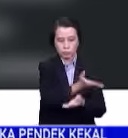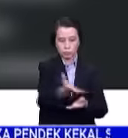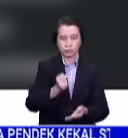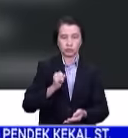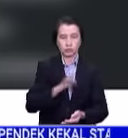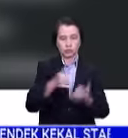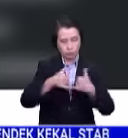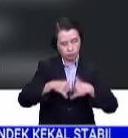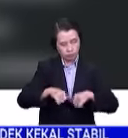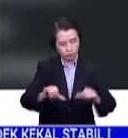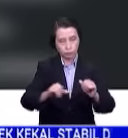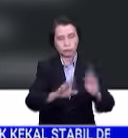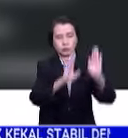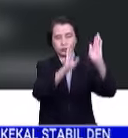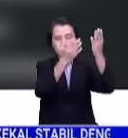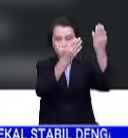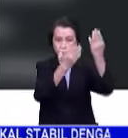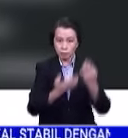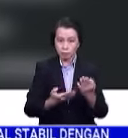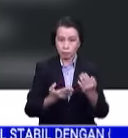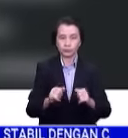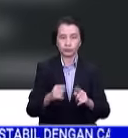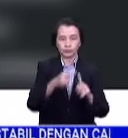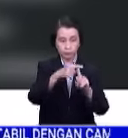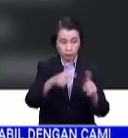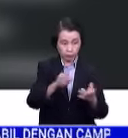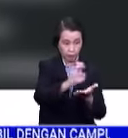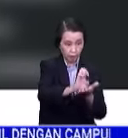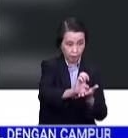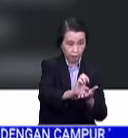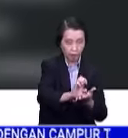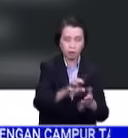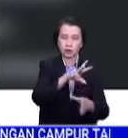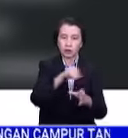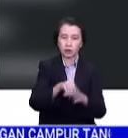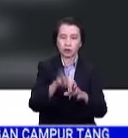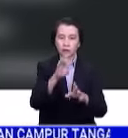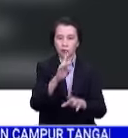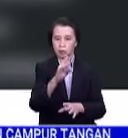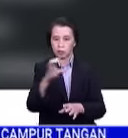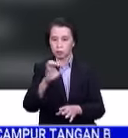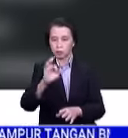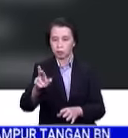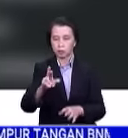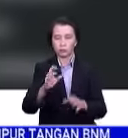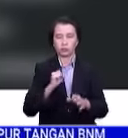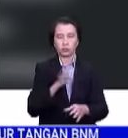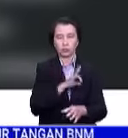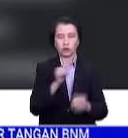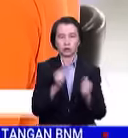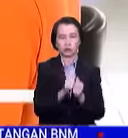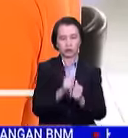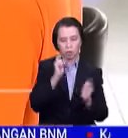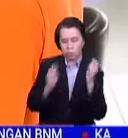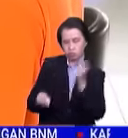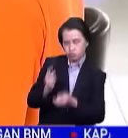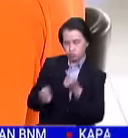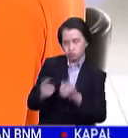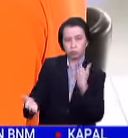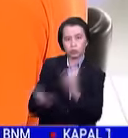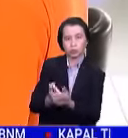awam terus diberkati. Pemotongan elaun tersebut melibatkan 800,000 penjawat awam dengan nilai sumbangan mencecah